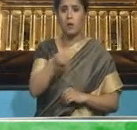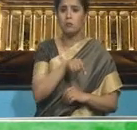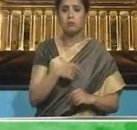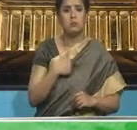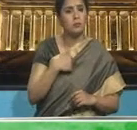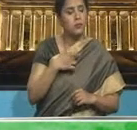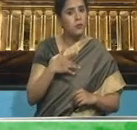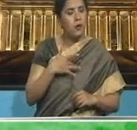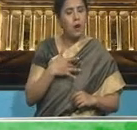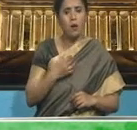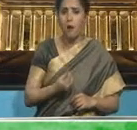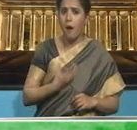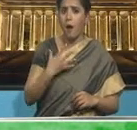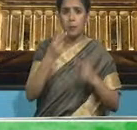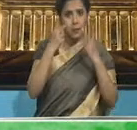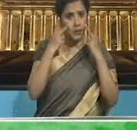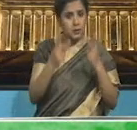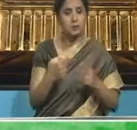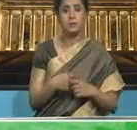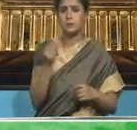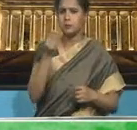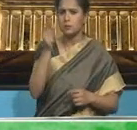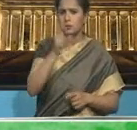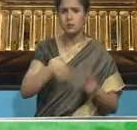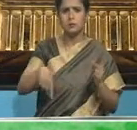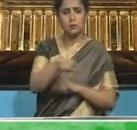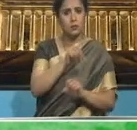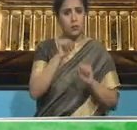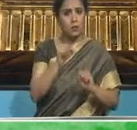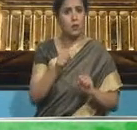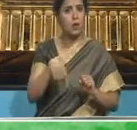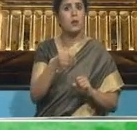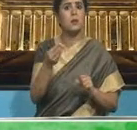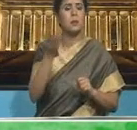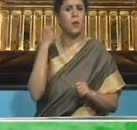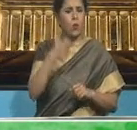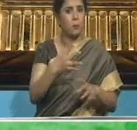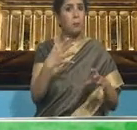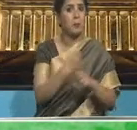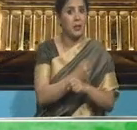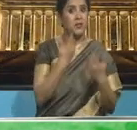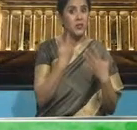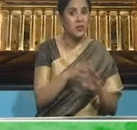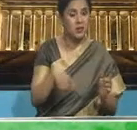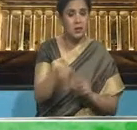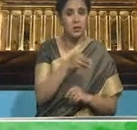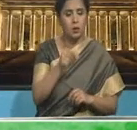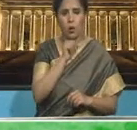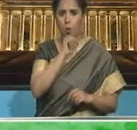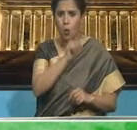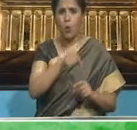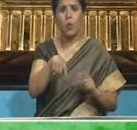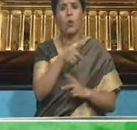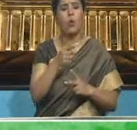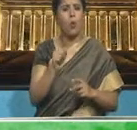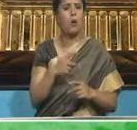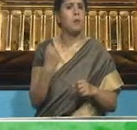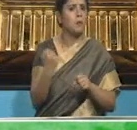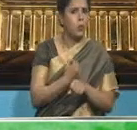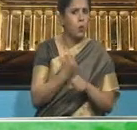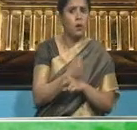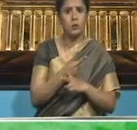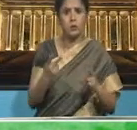कि जो लोग हाशिए पर रह गए थे उनका भी योजनाओं और कार्यक्रम